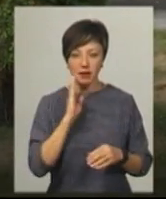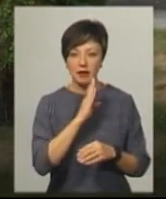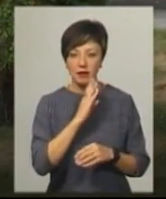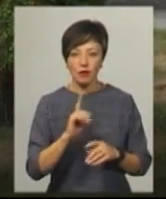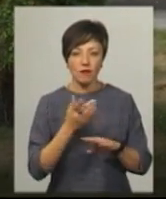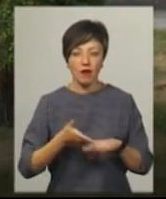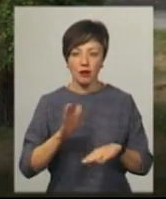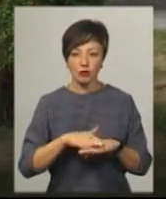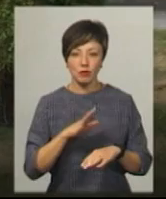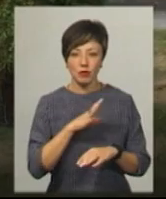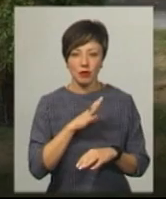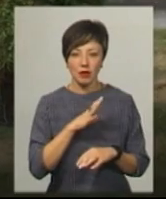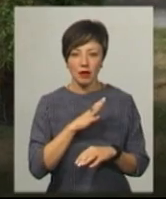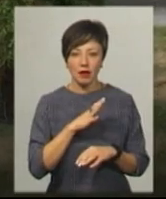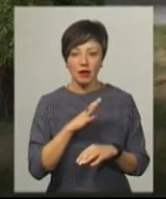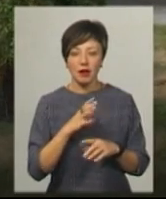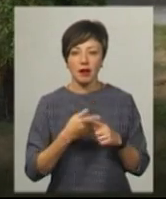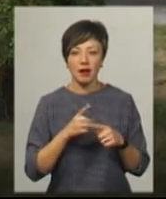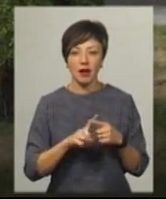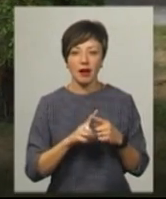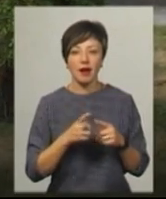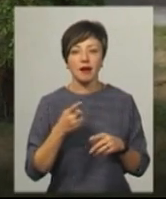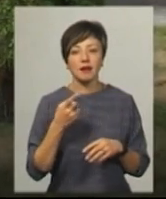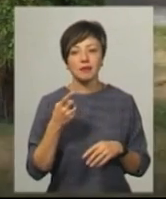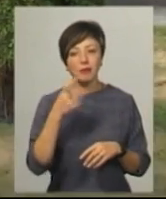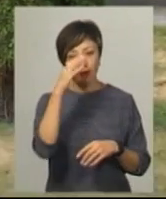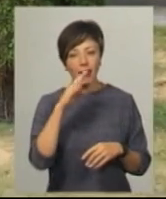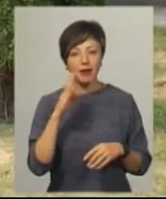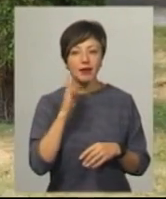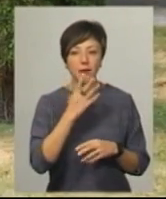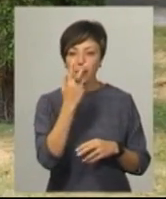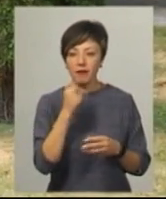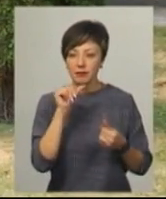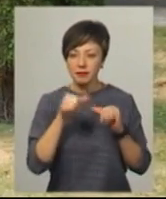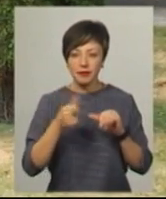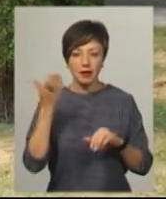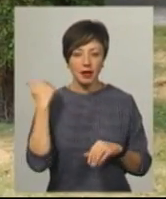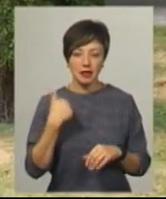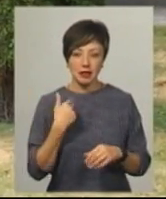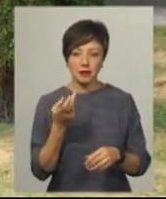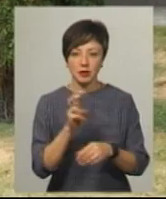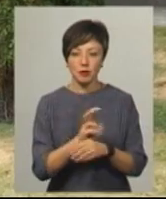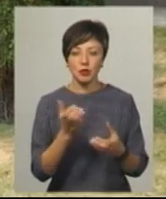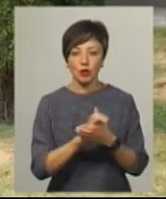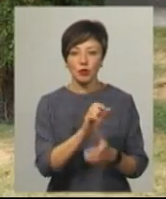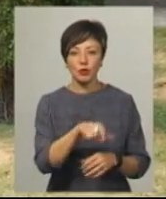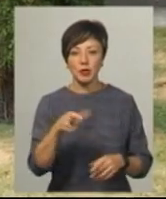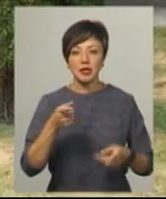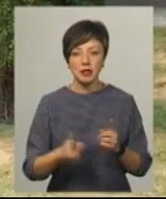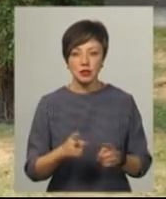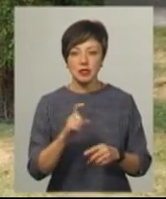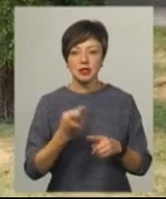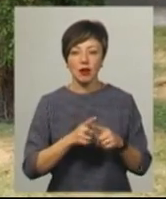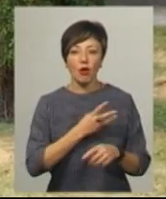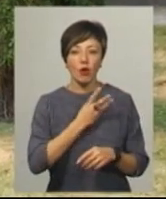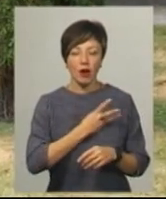вони трішки old school. І зараз я прийшла, тому що я хотіла зустріти, познайомитися з людьми, які дійсно за це